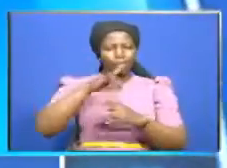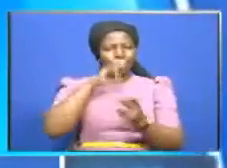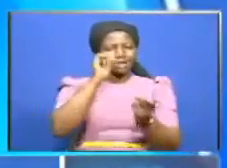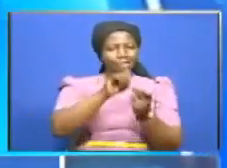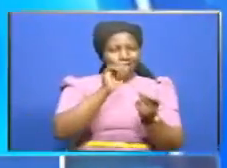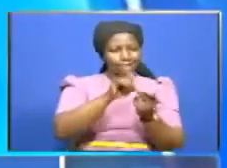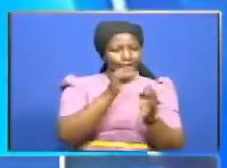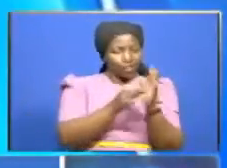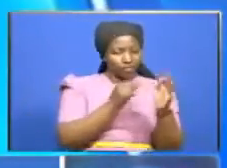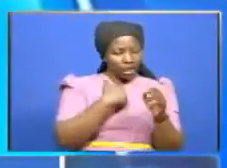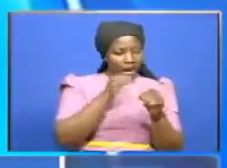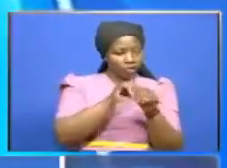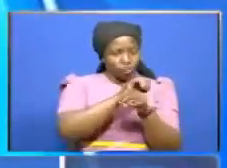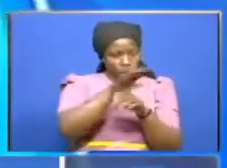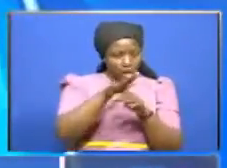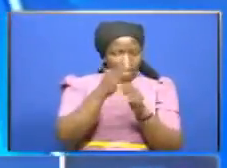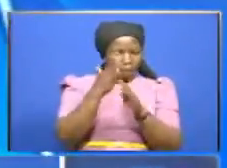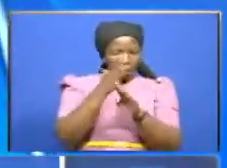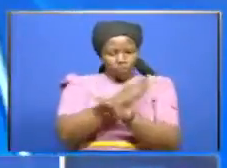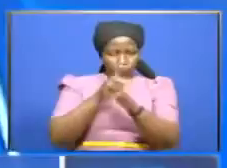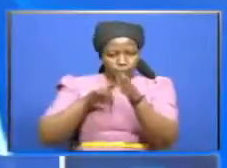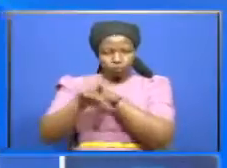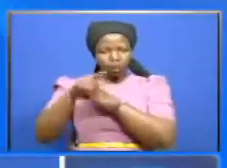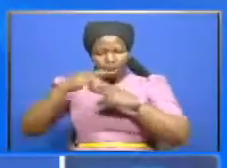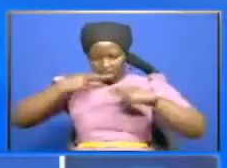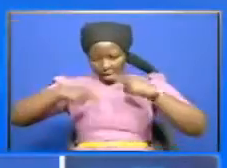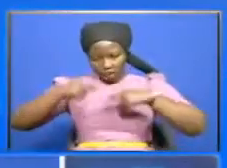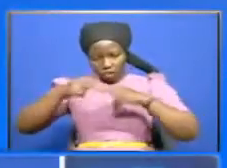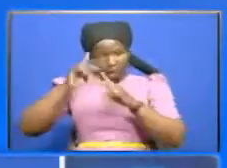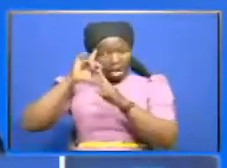kuzuia kuenea kwa virusi vya corona.